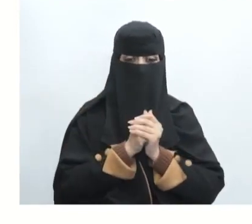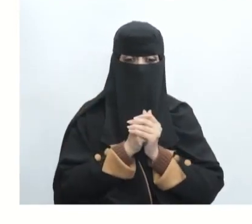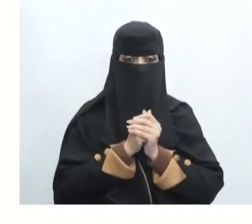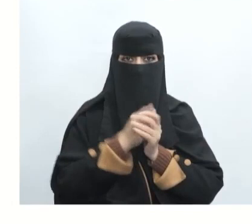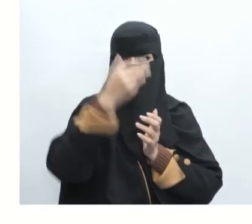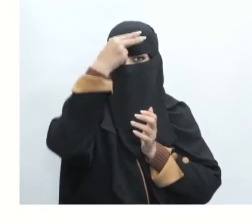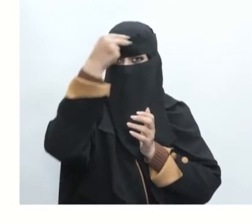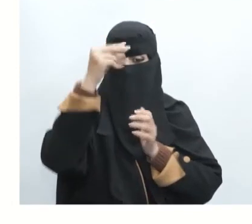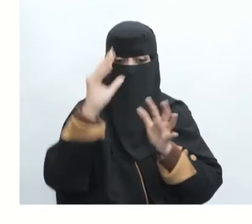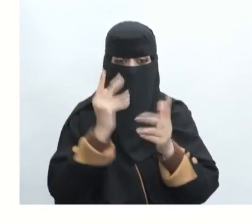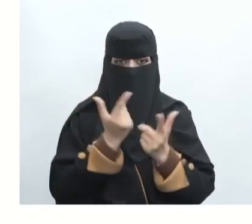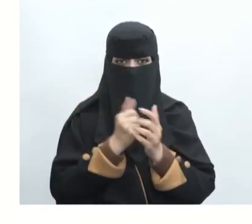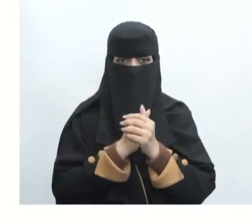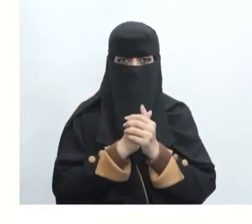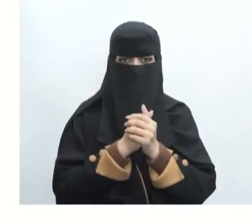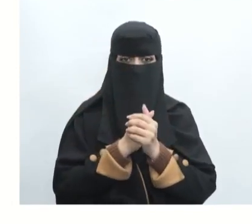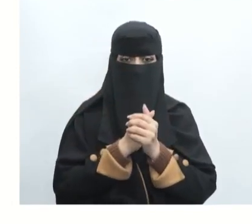اندونيسيا ابنائي